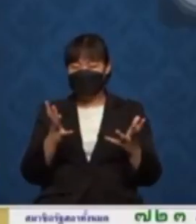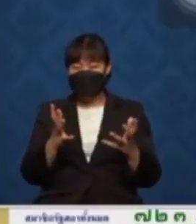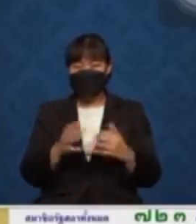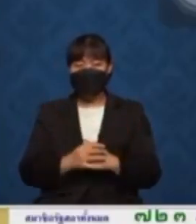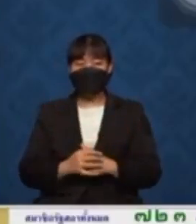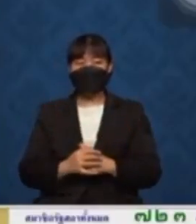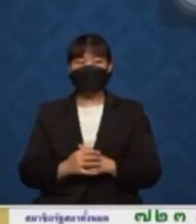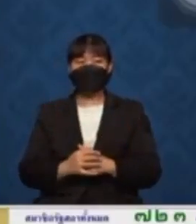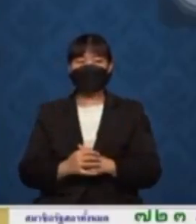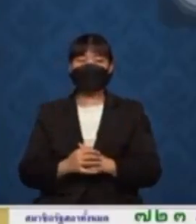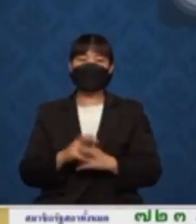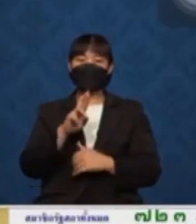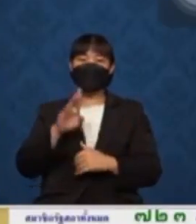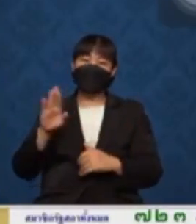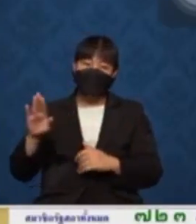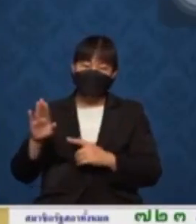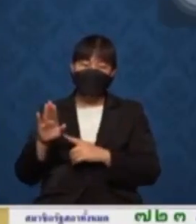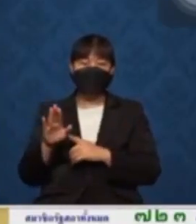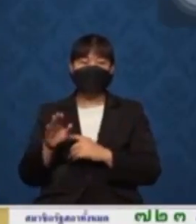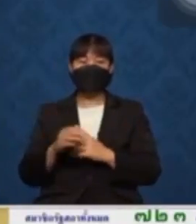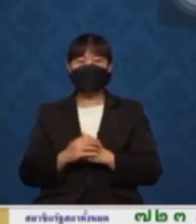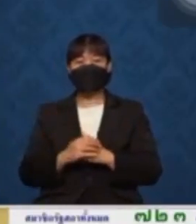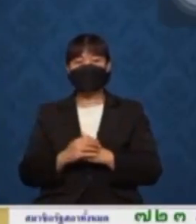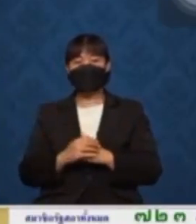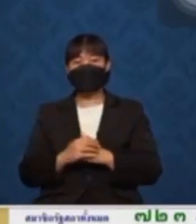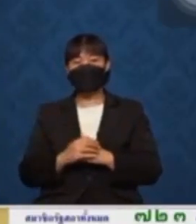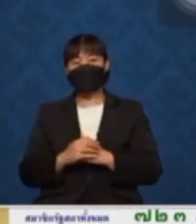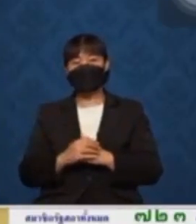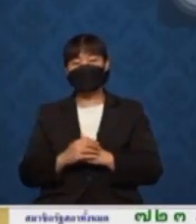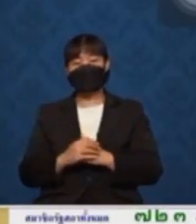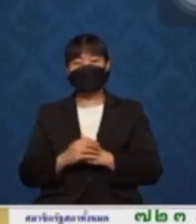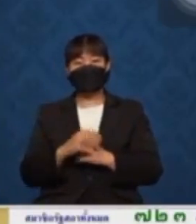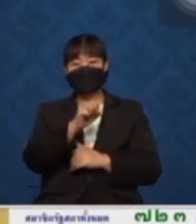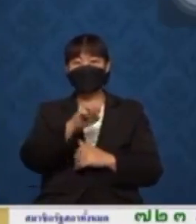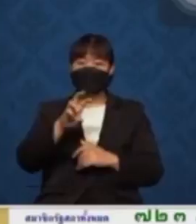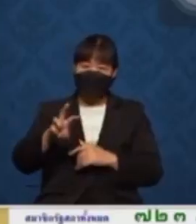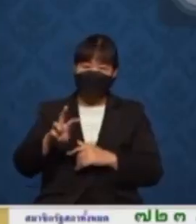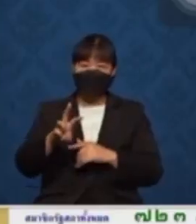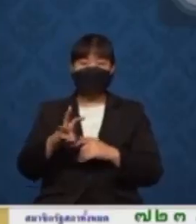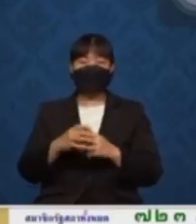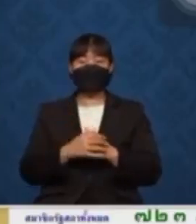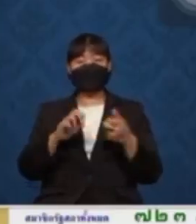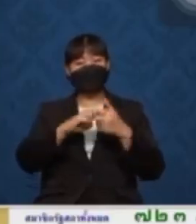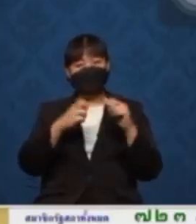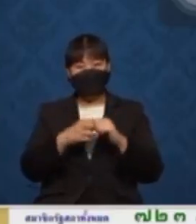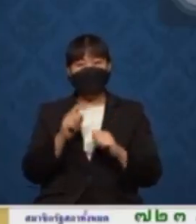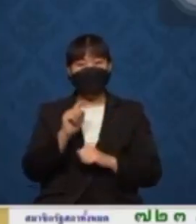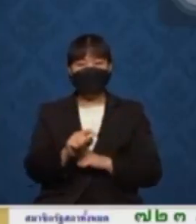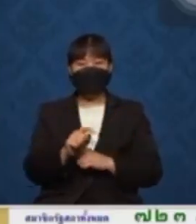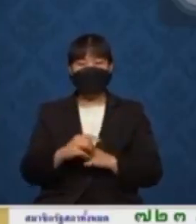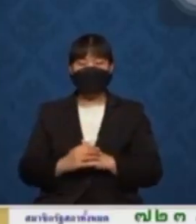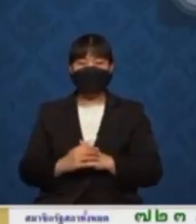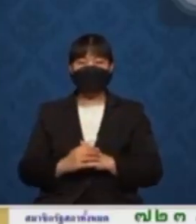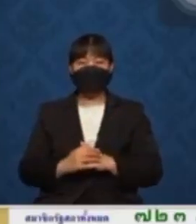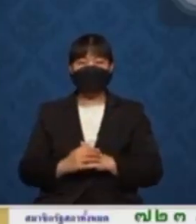ของเรื่องระบอบอุปถัมภ์และผลประโยชน์ทับซ้อนที่ผมมักได้ยินสมาชิกวุฒิสภาหลายคนอภิปรายว่าอยากจะให้ความสำคัญ